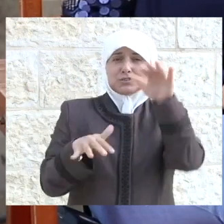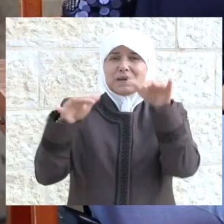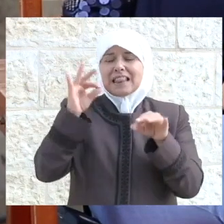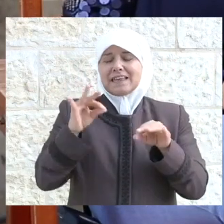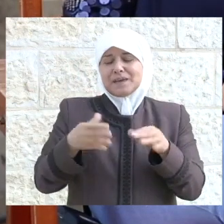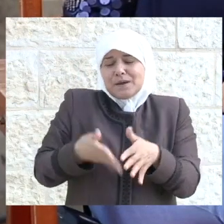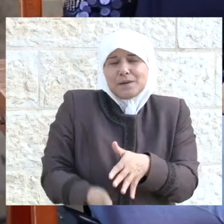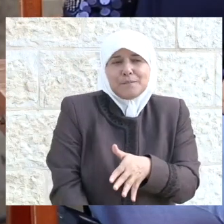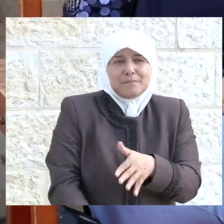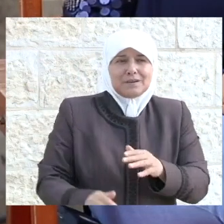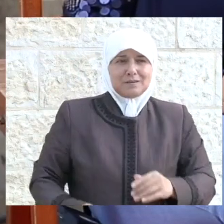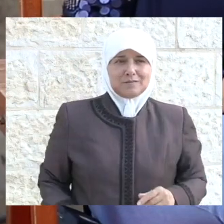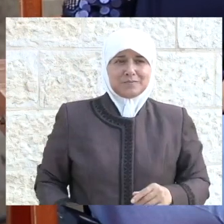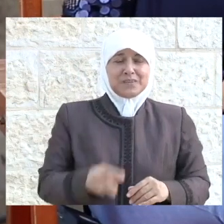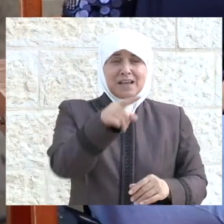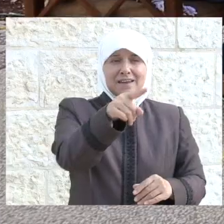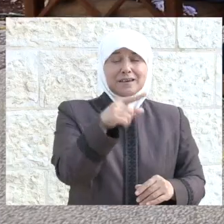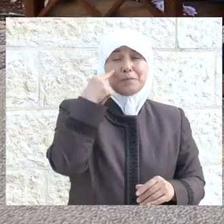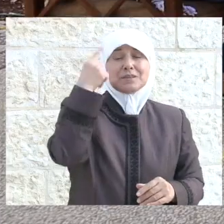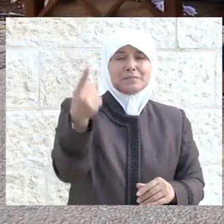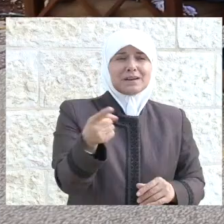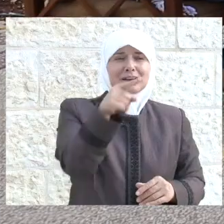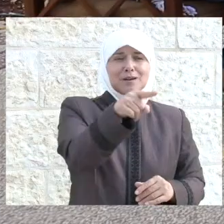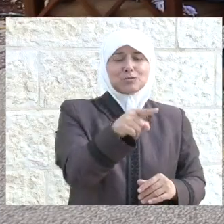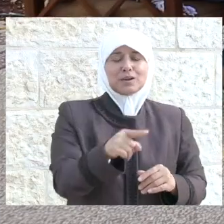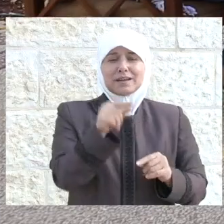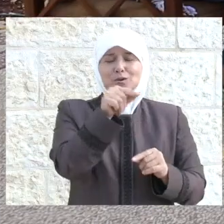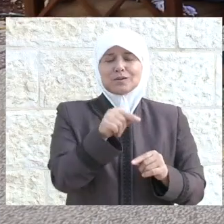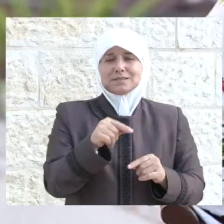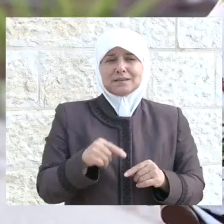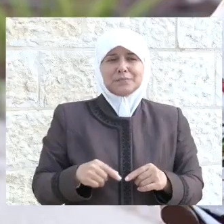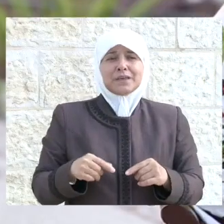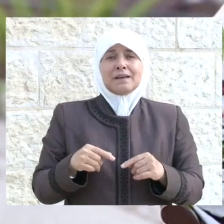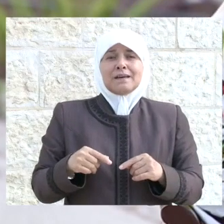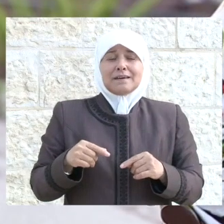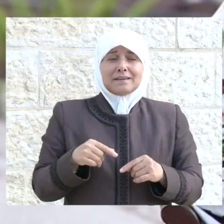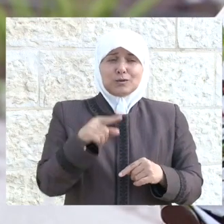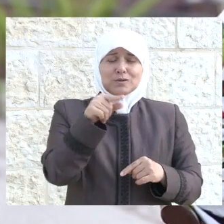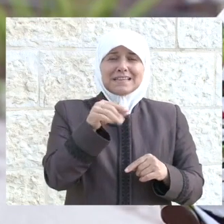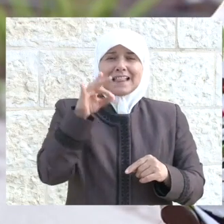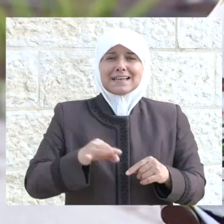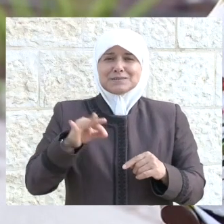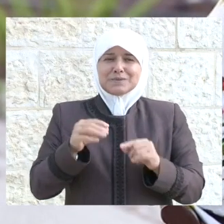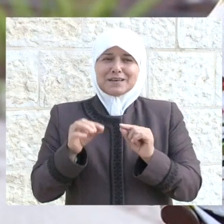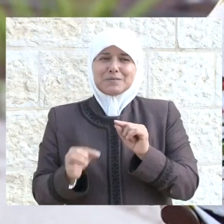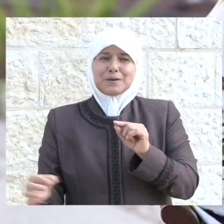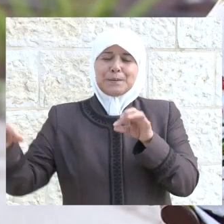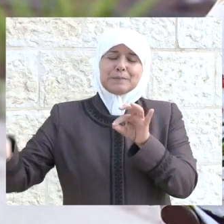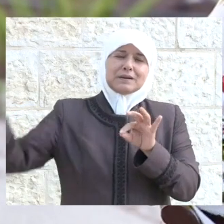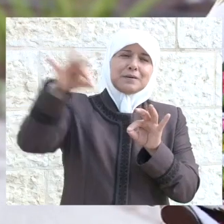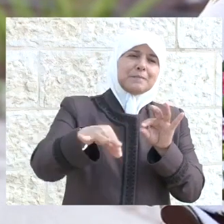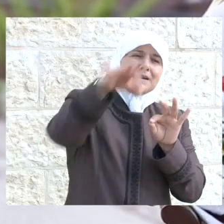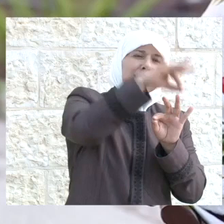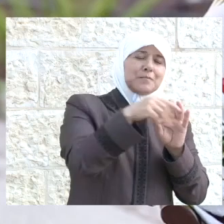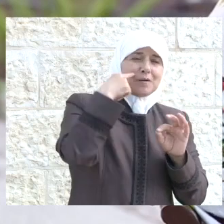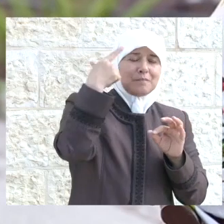التوفيق لك، وإن شاء الله من قمة لقمة أخرى. شكرا لك، سعيدة جدا بوجودي معكم، فخورة بإني أكون في الجامعة.